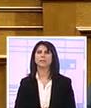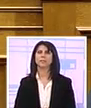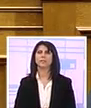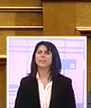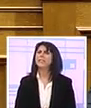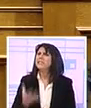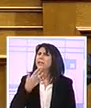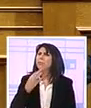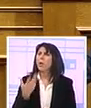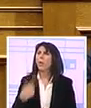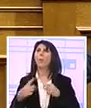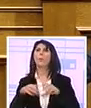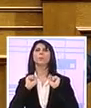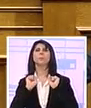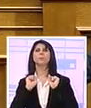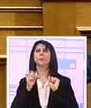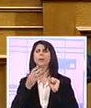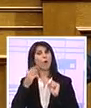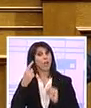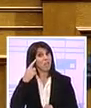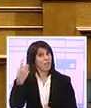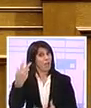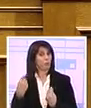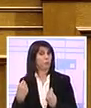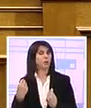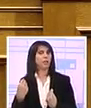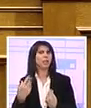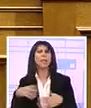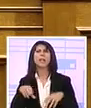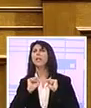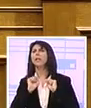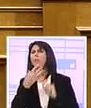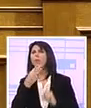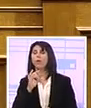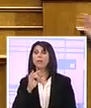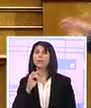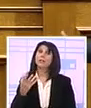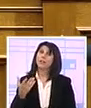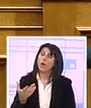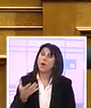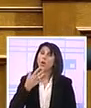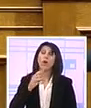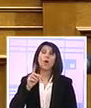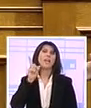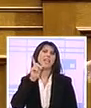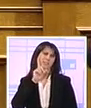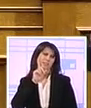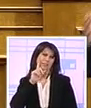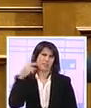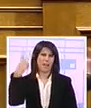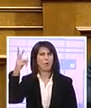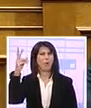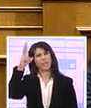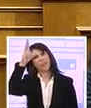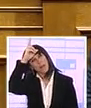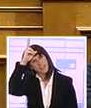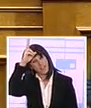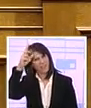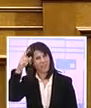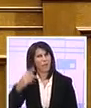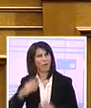Γιατί την πήρε πίσω κ. Παπανδρέου αυτή την ιδέα? Επειδή η κυρία Μέρκελ και ο κύριος Σαρκοζή